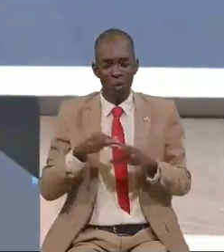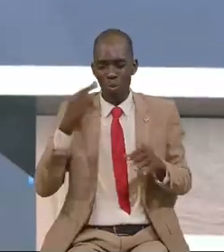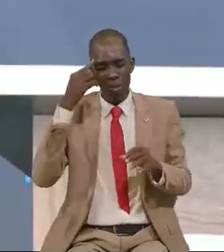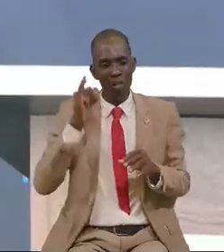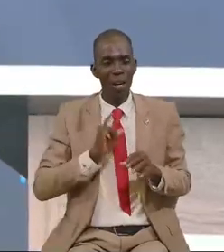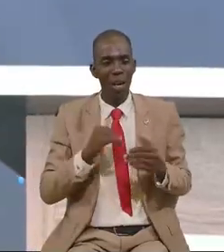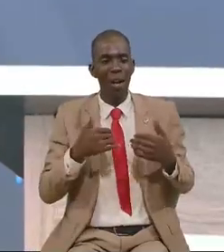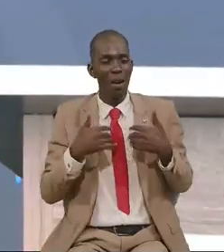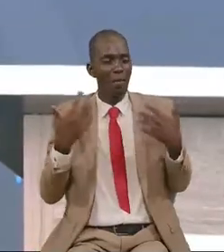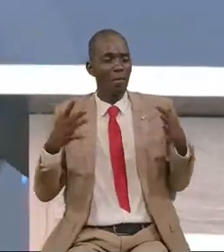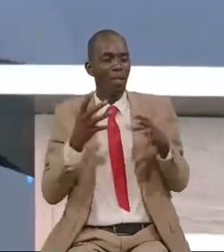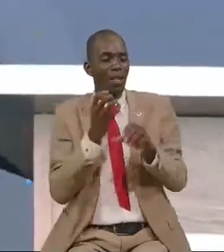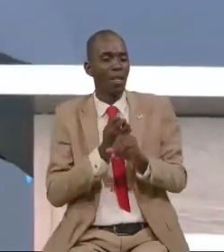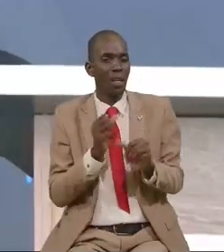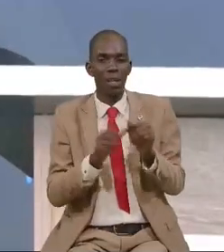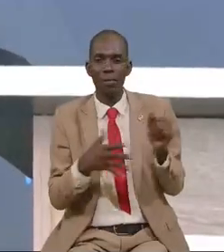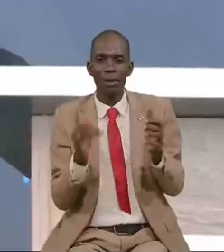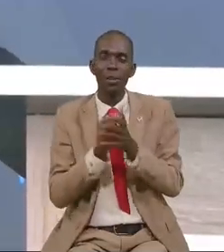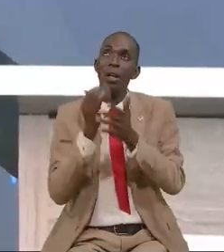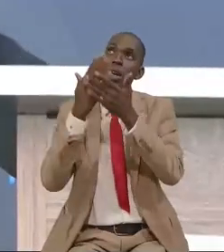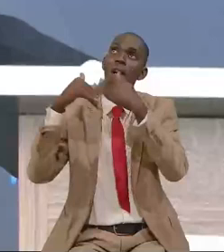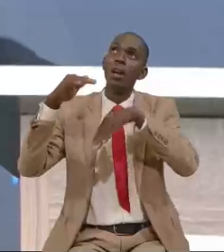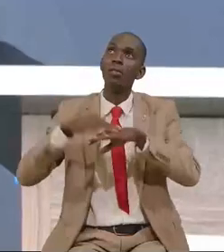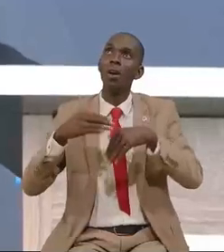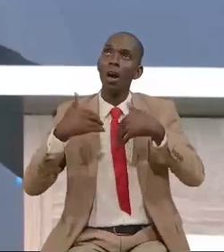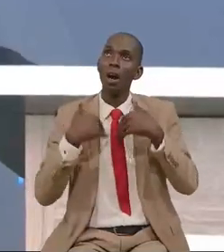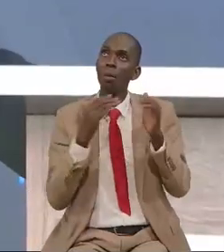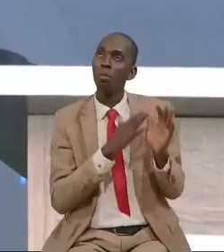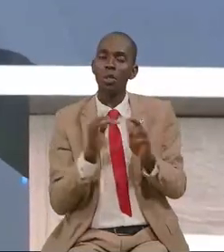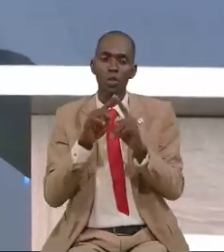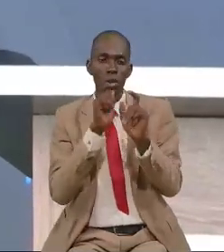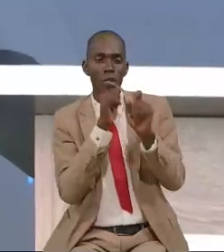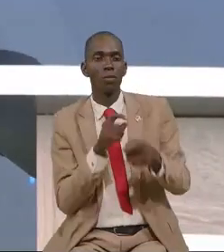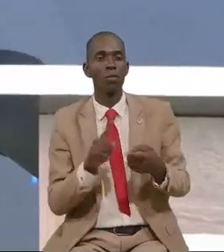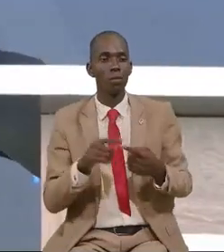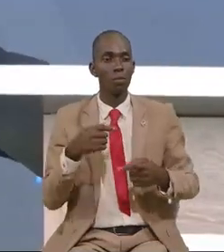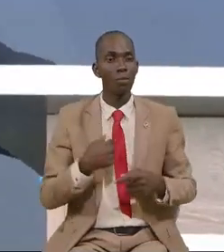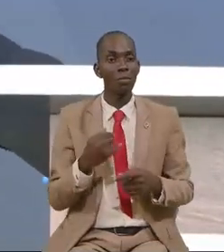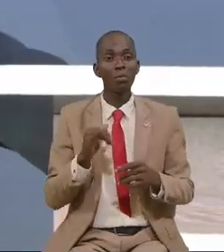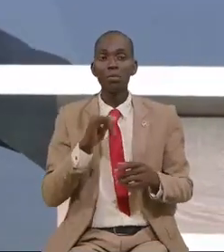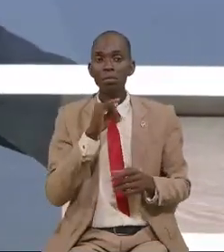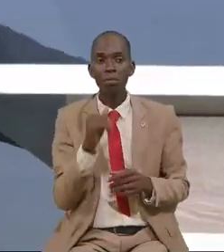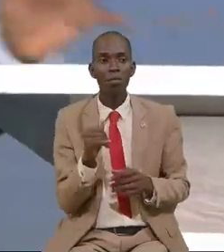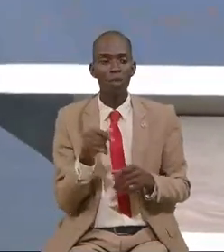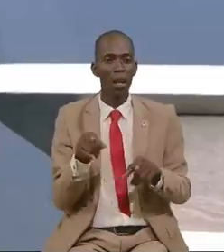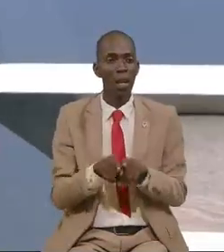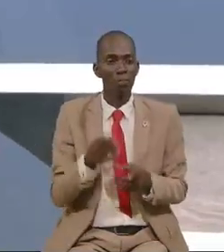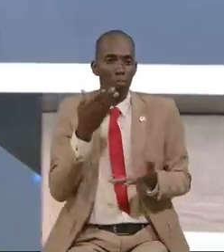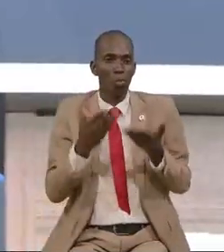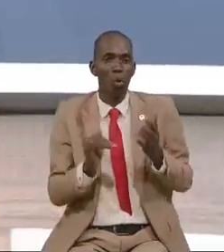Je ne pense pas que j'ai tout ce que le ciel a à offrir. Pas comme si j'ai déjà remporté le